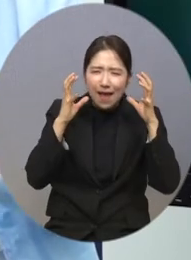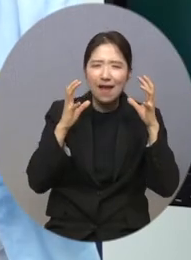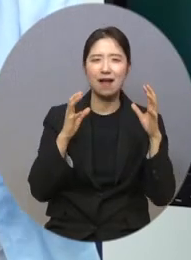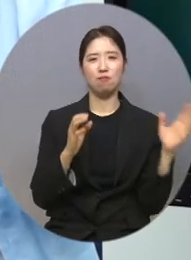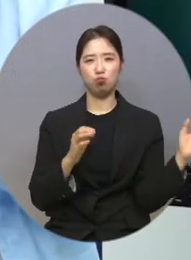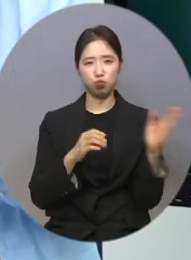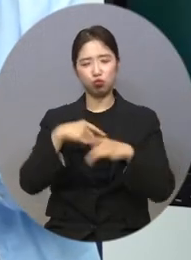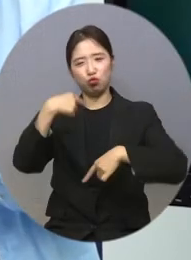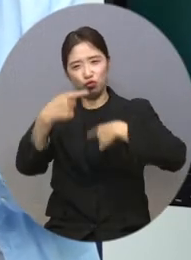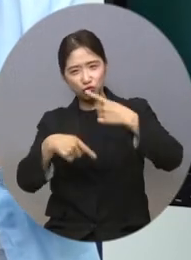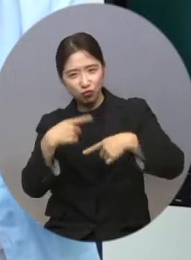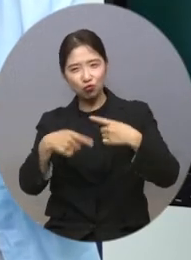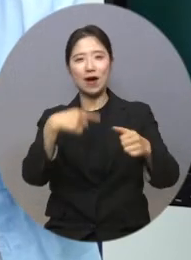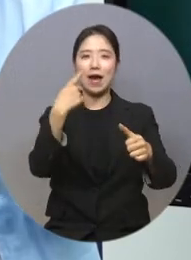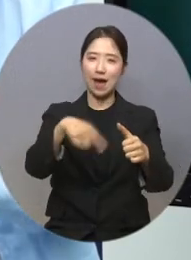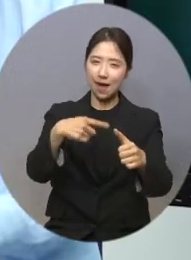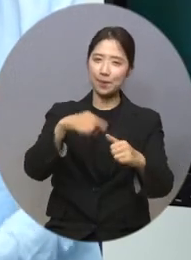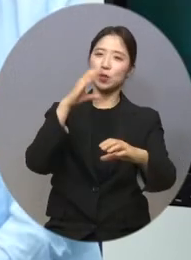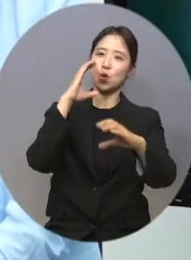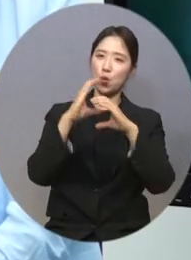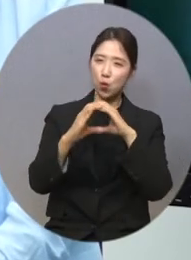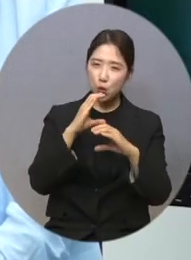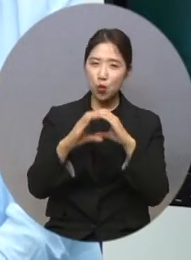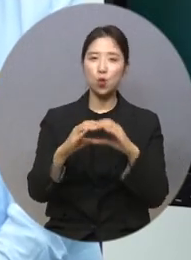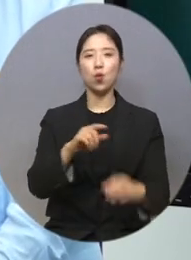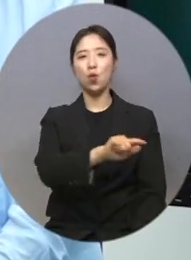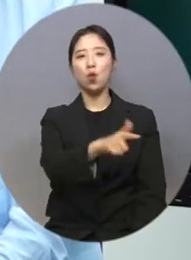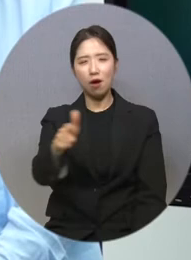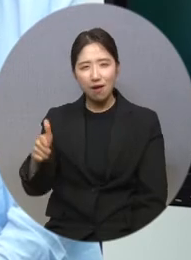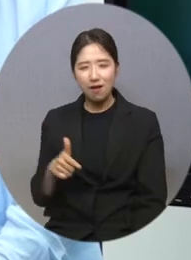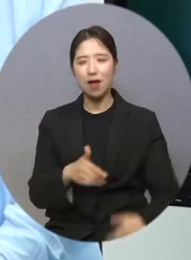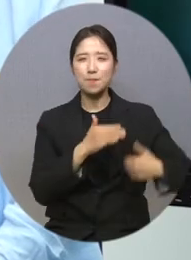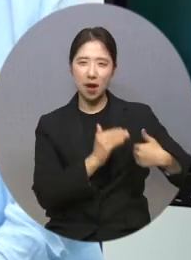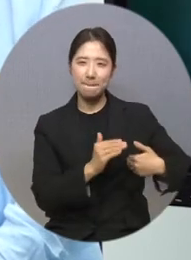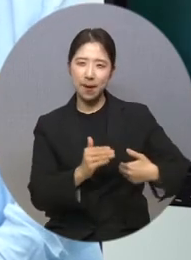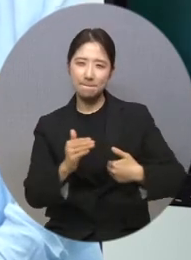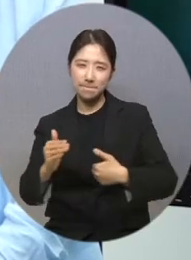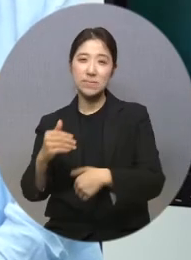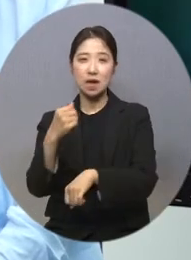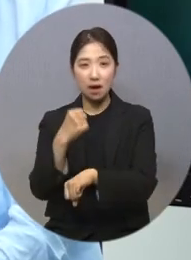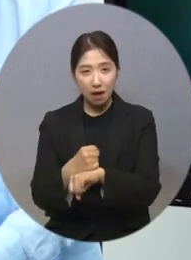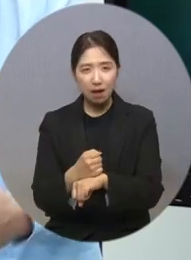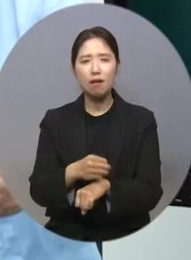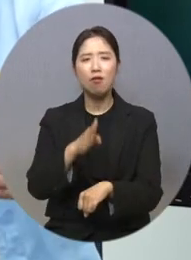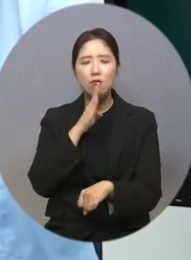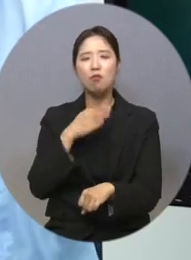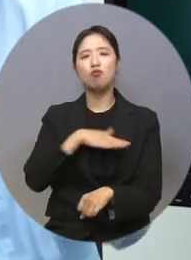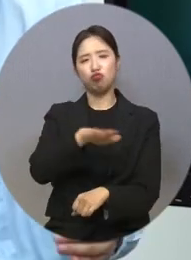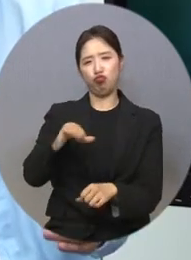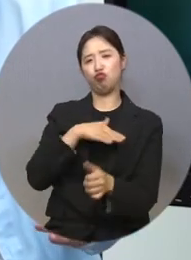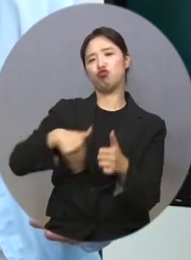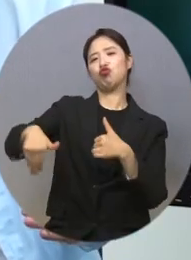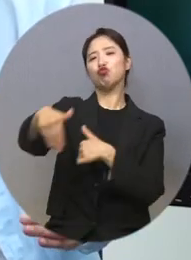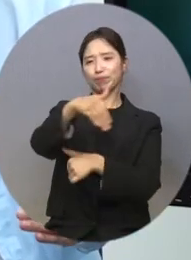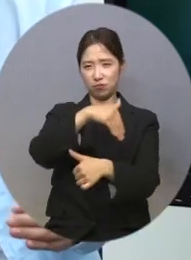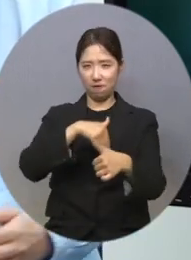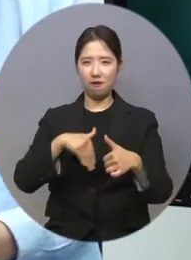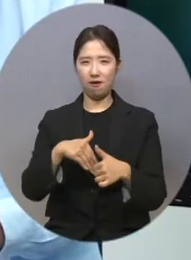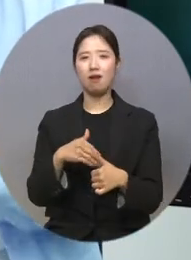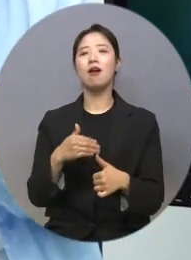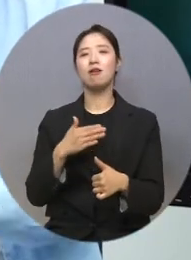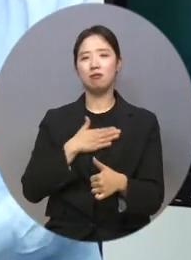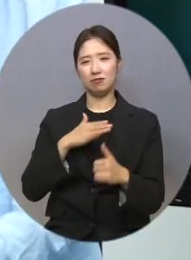아이부터 어떤 수화를 알려주고 소통하고 이런 부분들을 정말 진행해 나가게 되면 정말 우리 주위에서